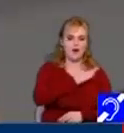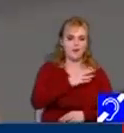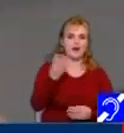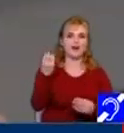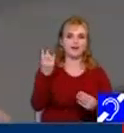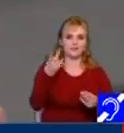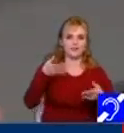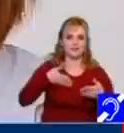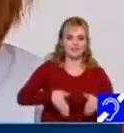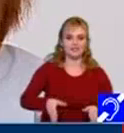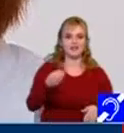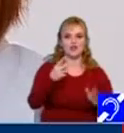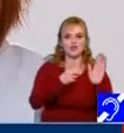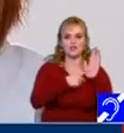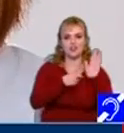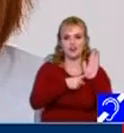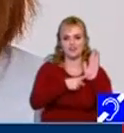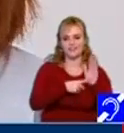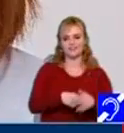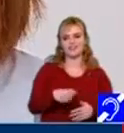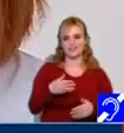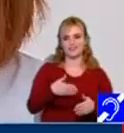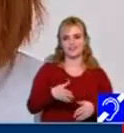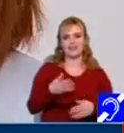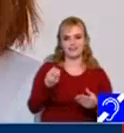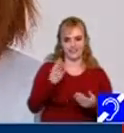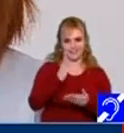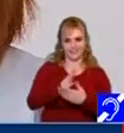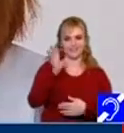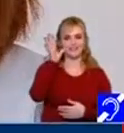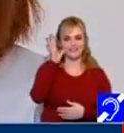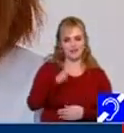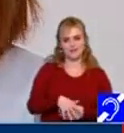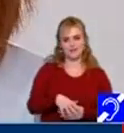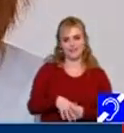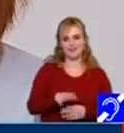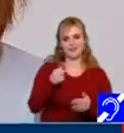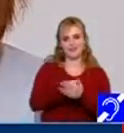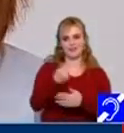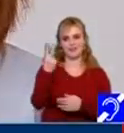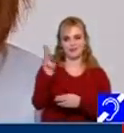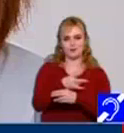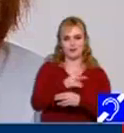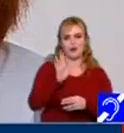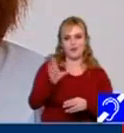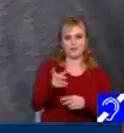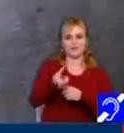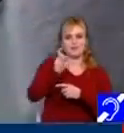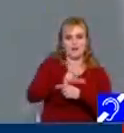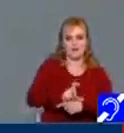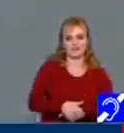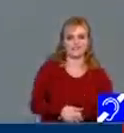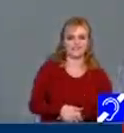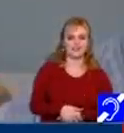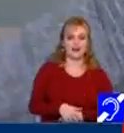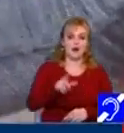nască încă 6 copii până la moment, dar mai este timp până la 12 noapte. Poate să fie și mai mult.